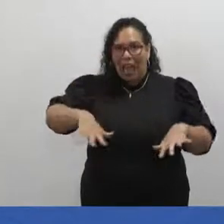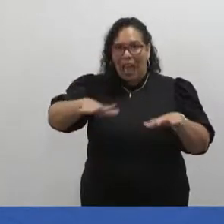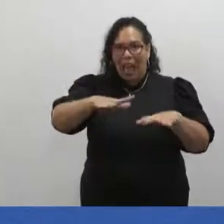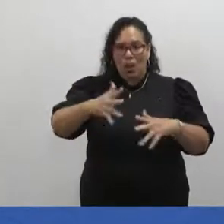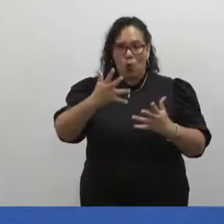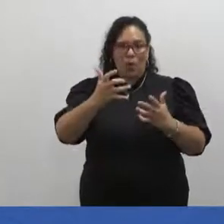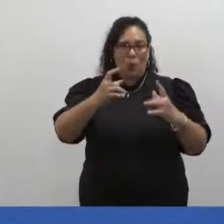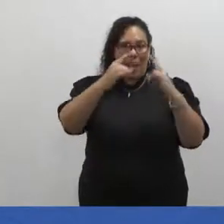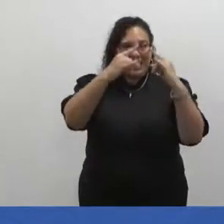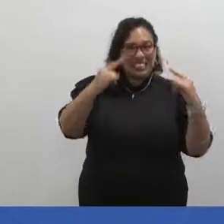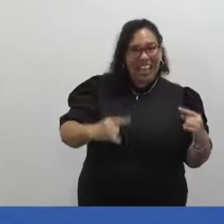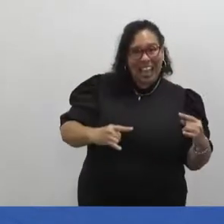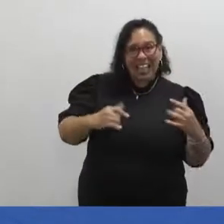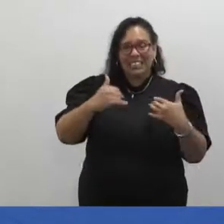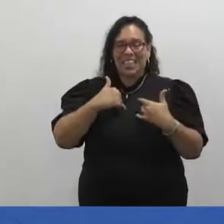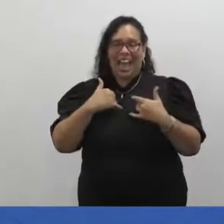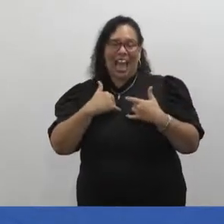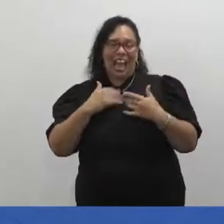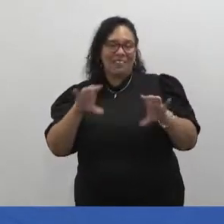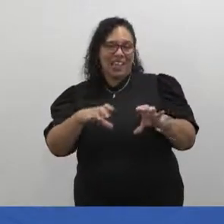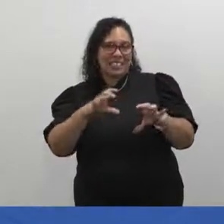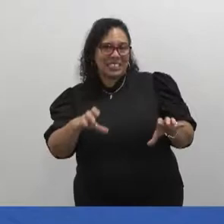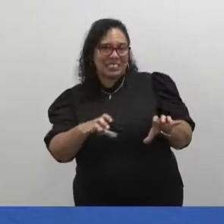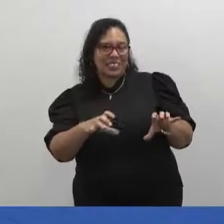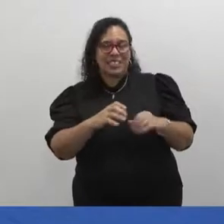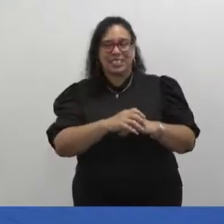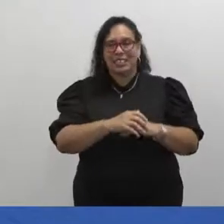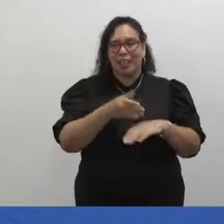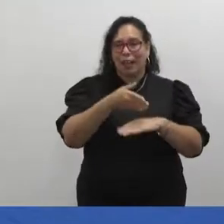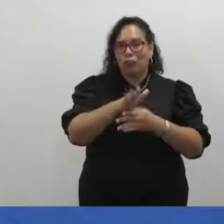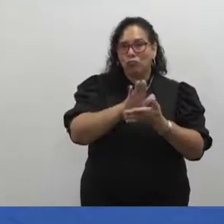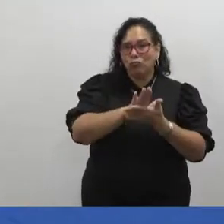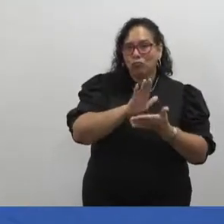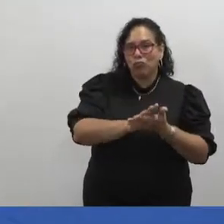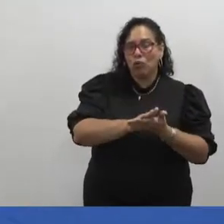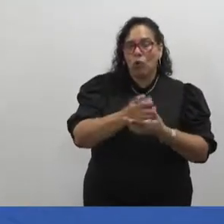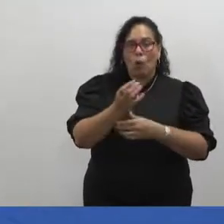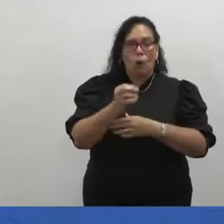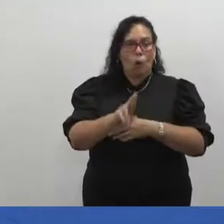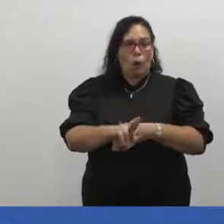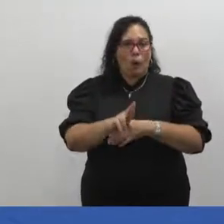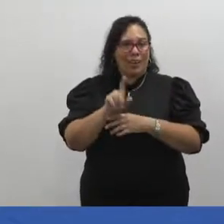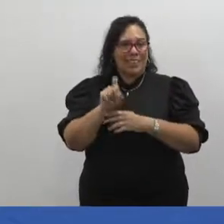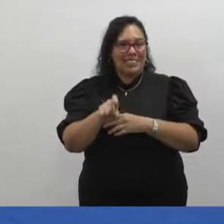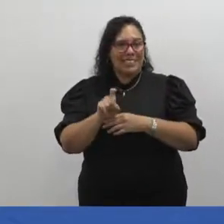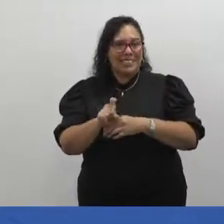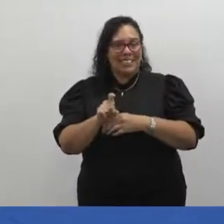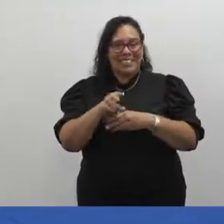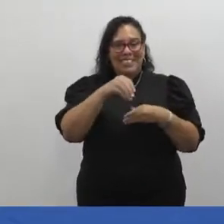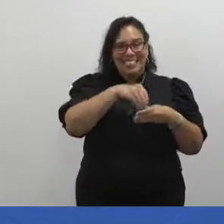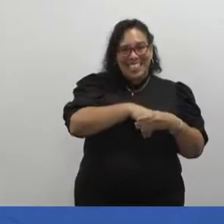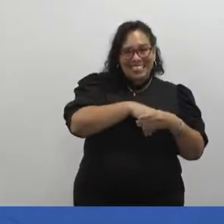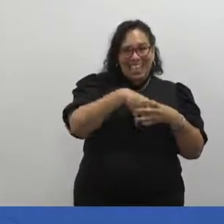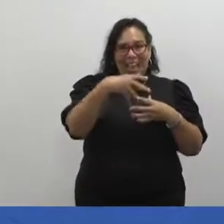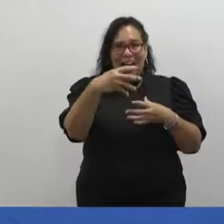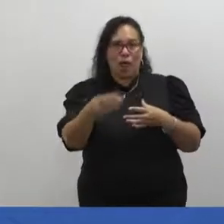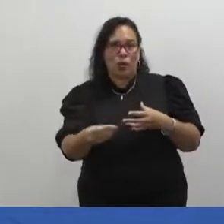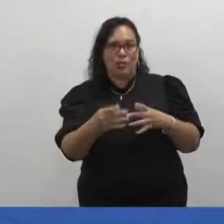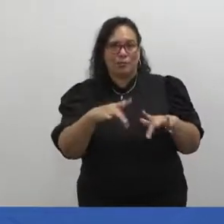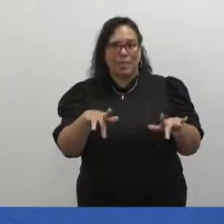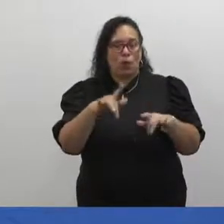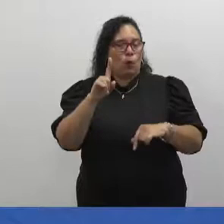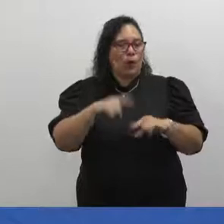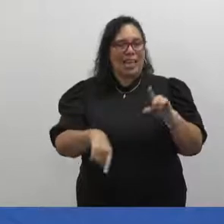bớt sinh chỉ dưỡng trong miền đôi thà sẽ cam ở phía ấy chun sắc nơi khẳng cáo dưỡng tư